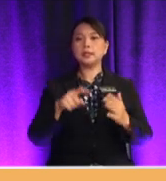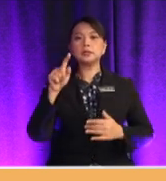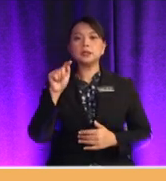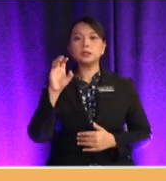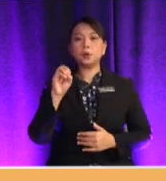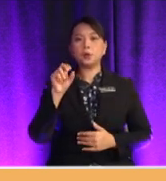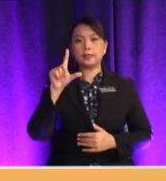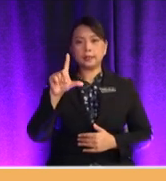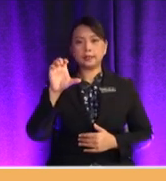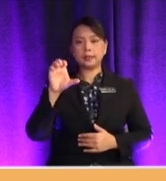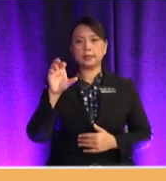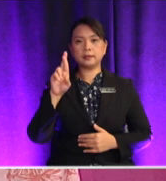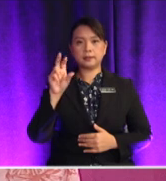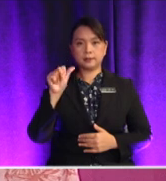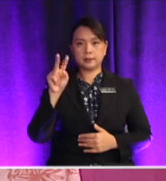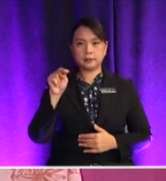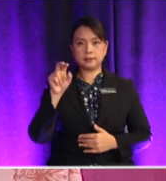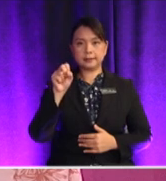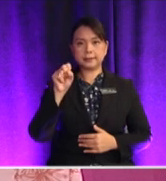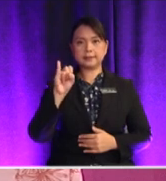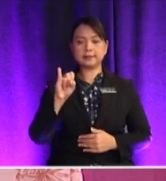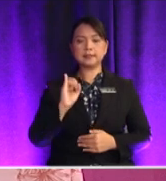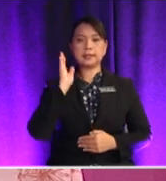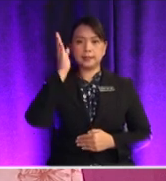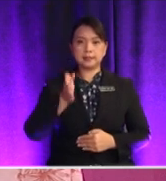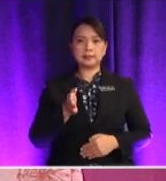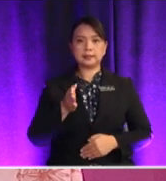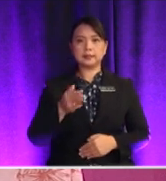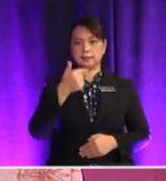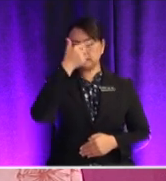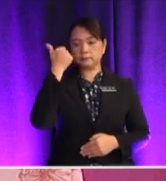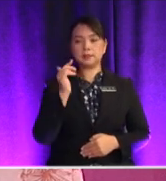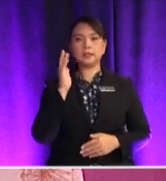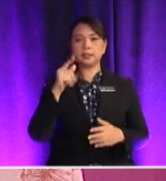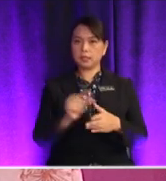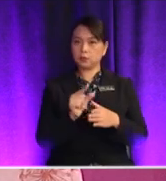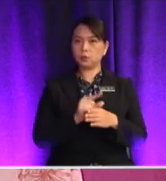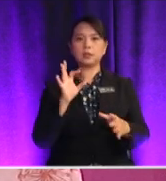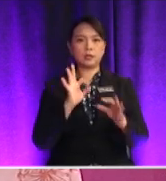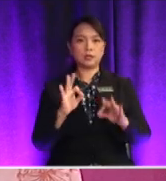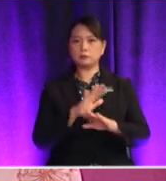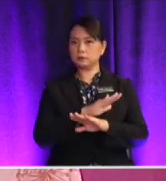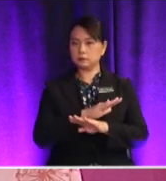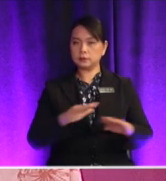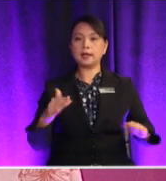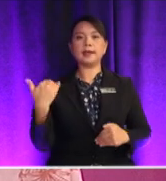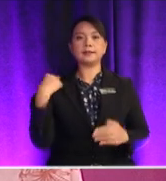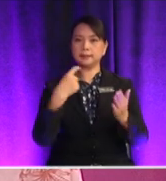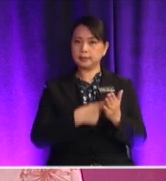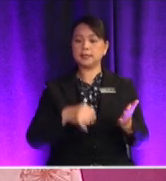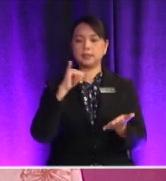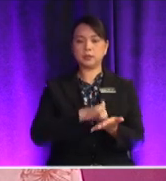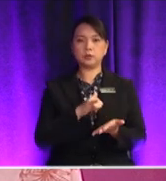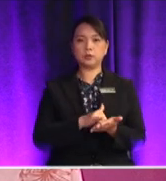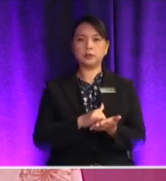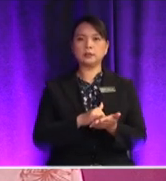toleransi ini antara kaum, inilah yang boleh menyebabkan pergaduhan, perselisihan faham antara kaum. Ini sebenarnya kita